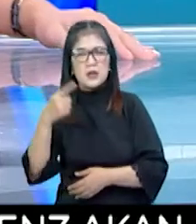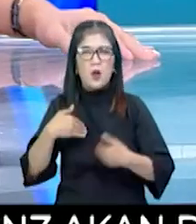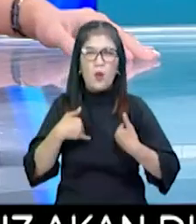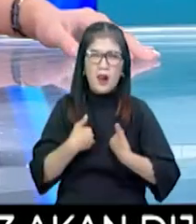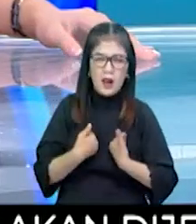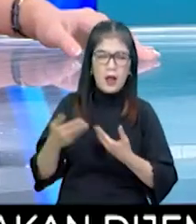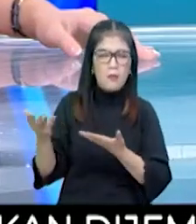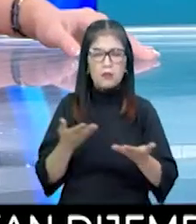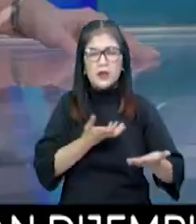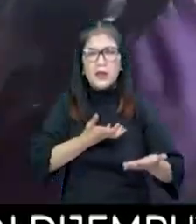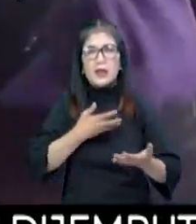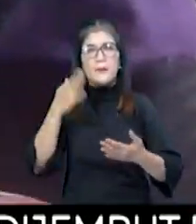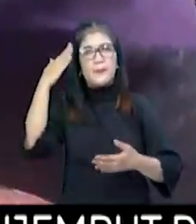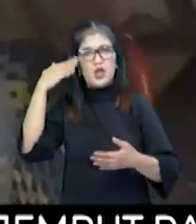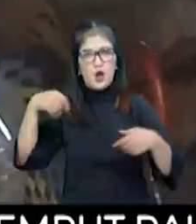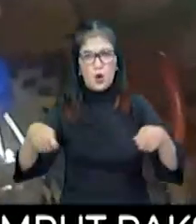curah